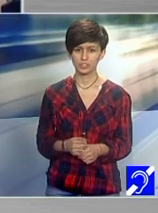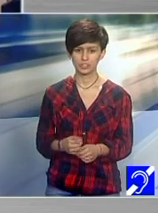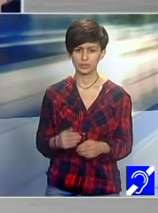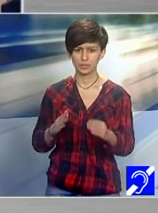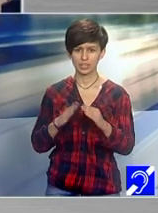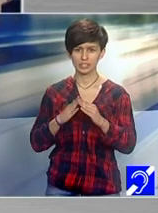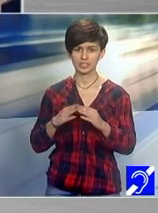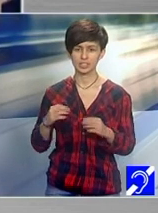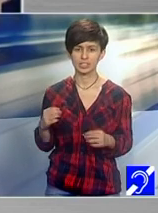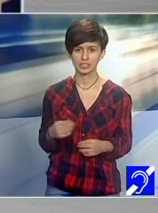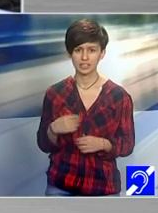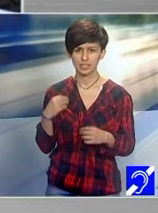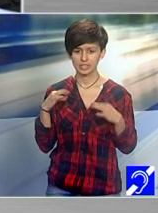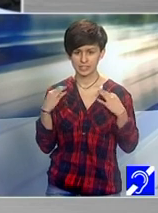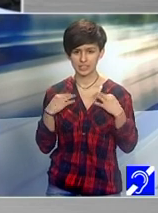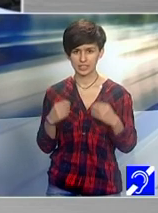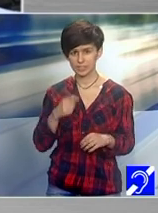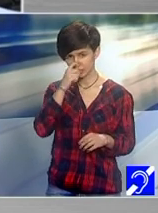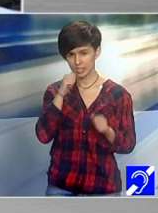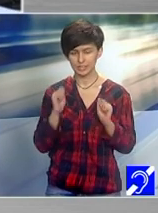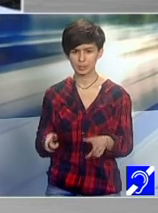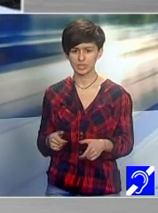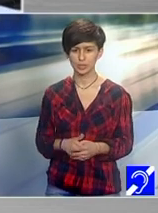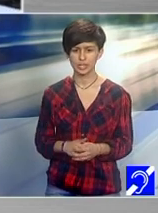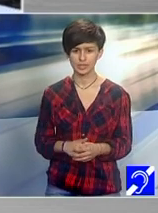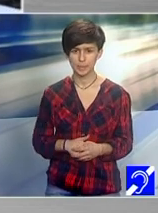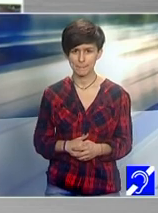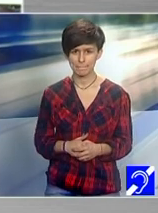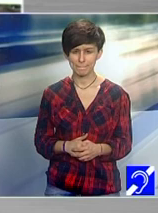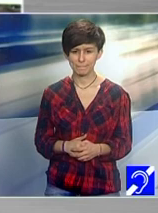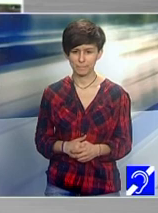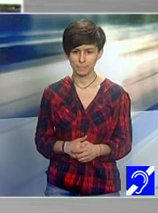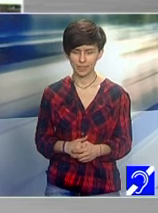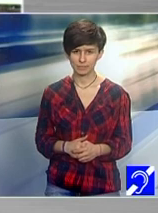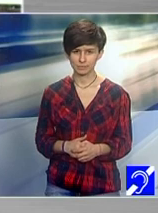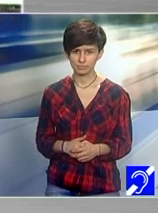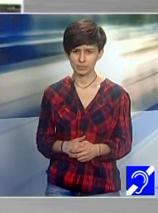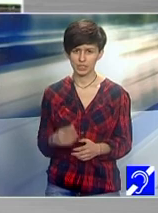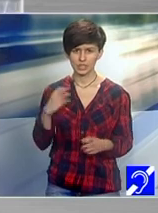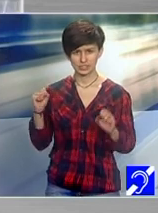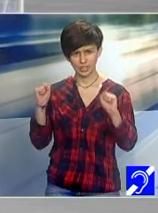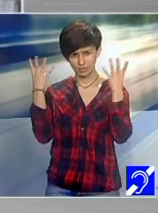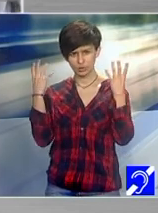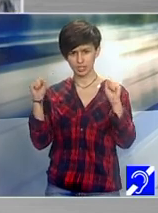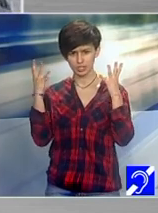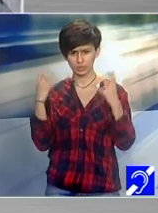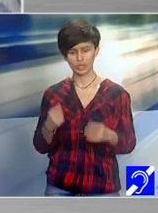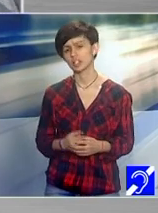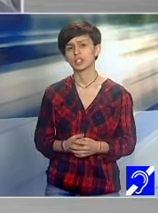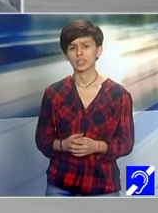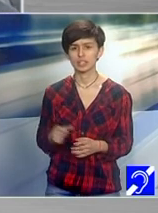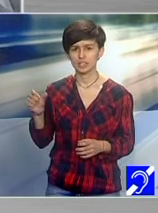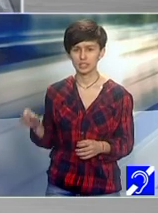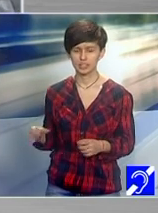tensionat. Noul contract cadru pentru serviciile medicale aprobat de guvern i-a atras alte critici. E revoltător faptul că în ambulatorul de